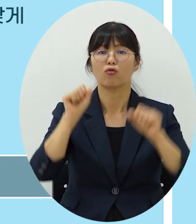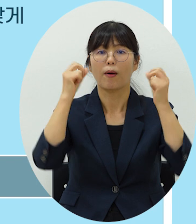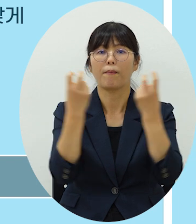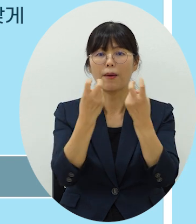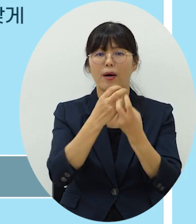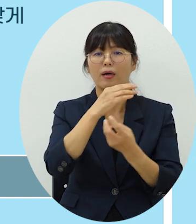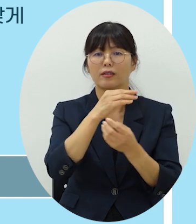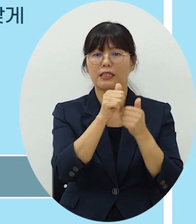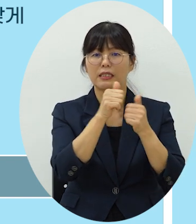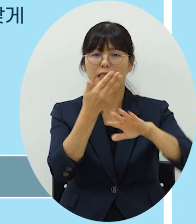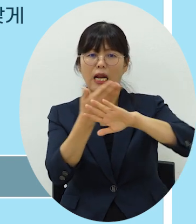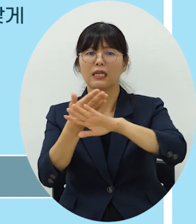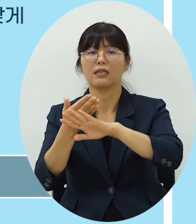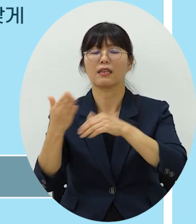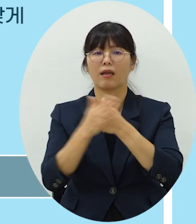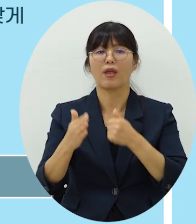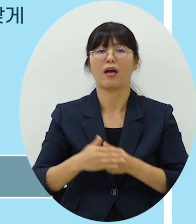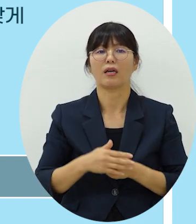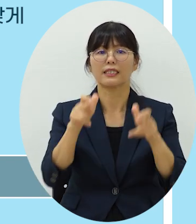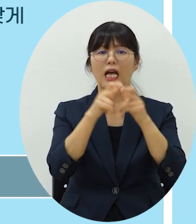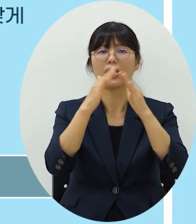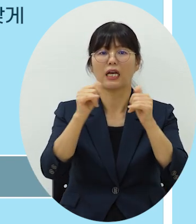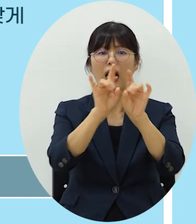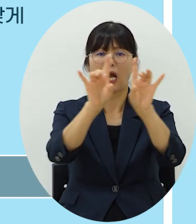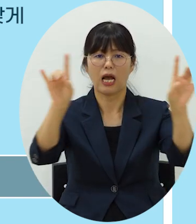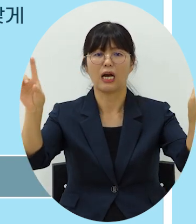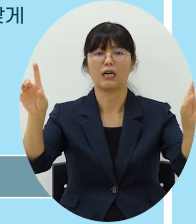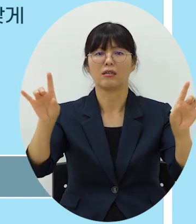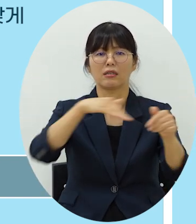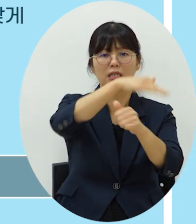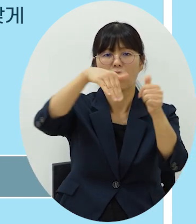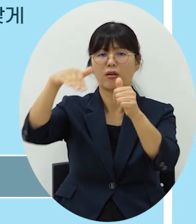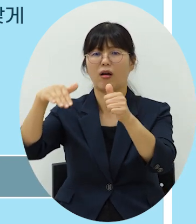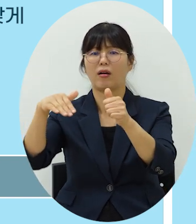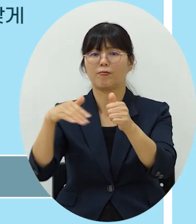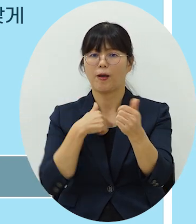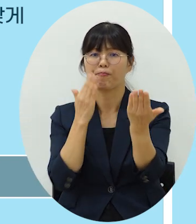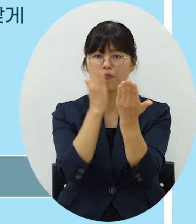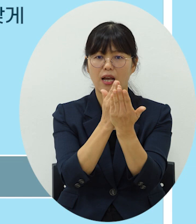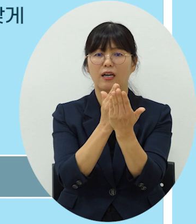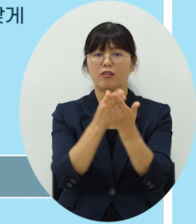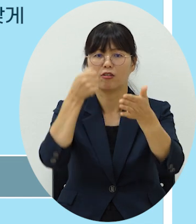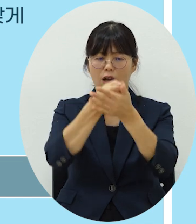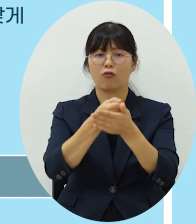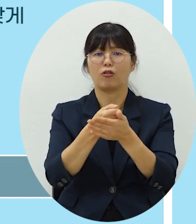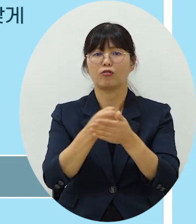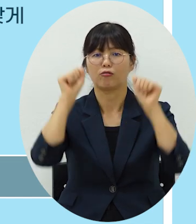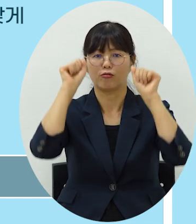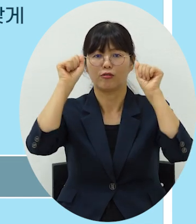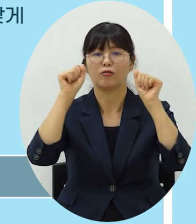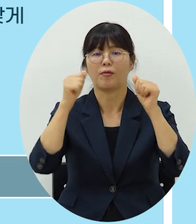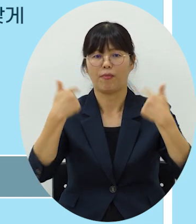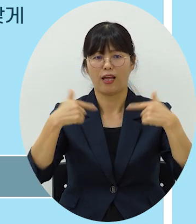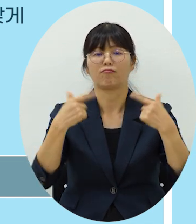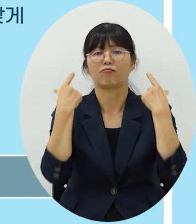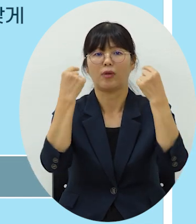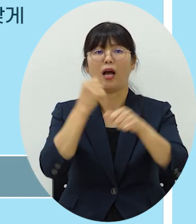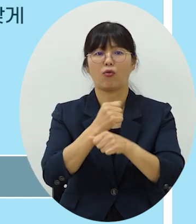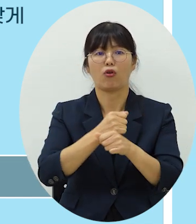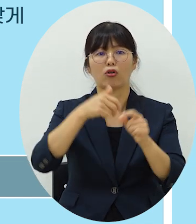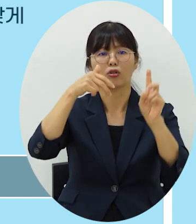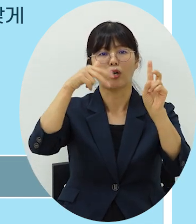운동법을 따르기보다는 장애인 각각의 상황에 맞게 운동 방법을 정하도록 합니다. 운동은 매일 하기보다는 주